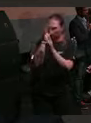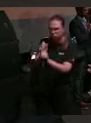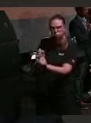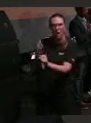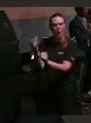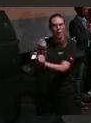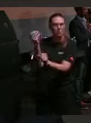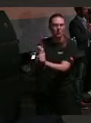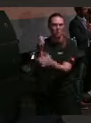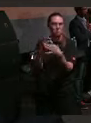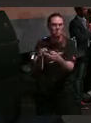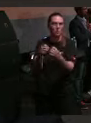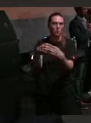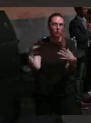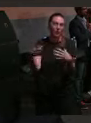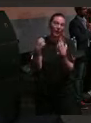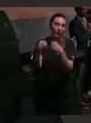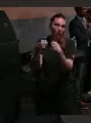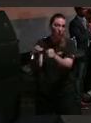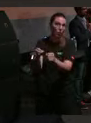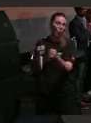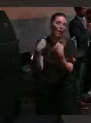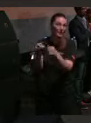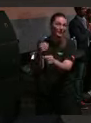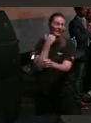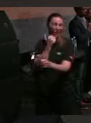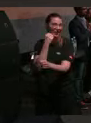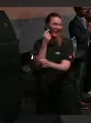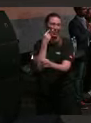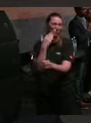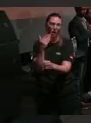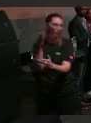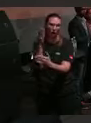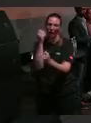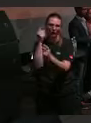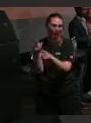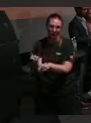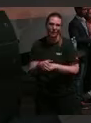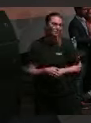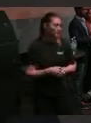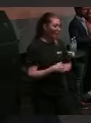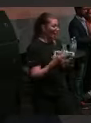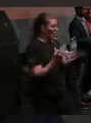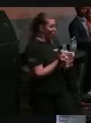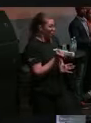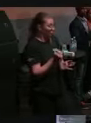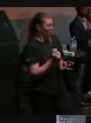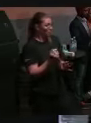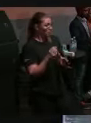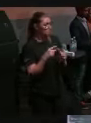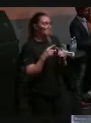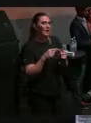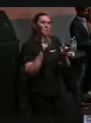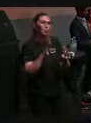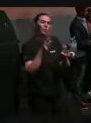lønnsomhetsaspekt knyttet til utbygging av kraft og energisparing, det tror jeg ikke en klok idé. Lønnsomt i hvilket regnskap er det vel noen som